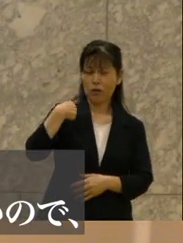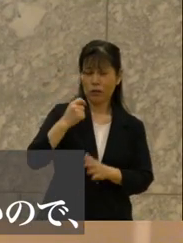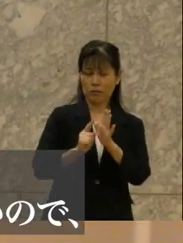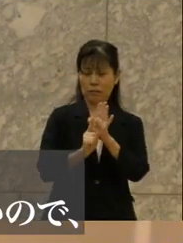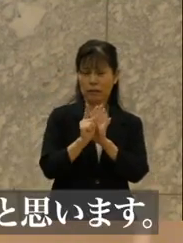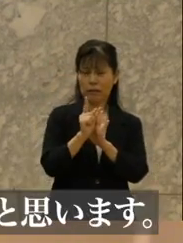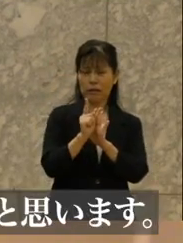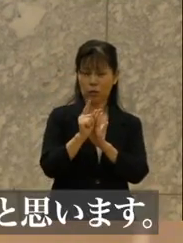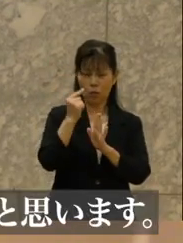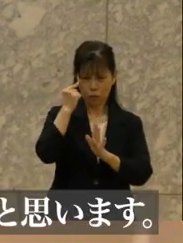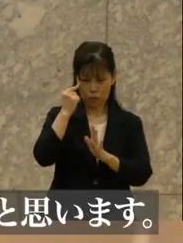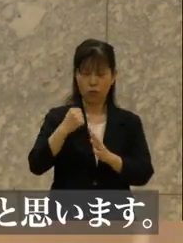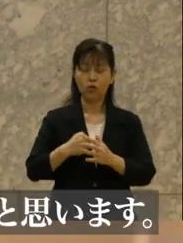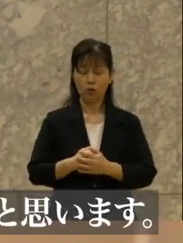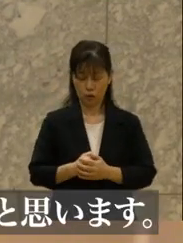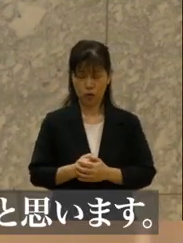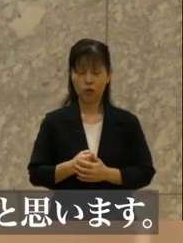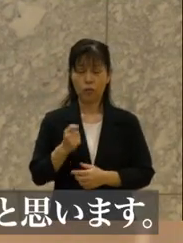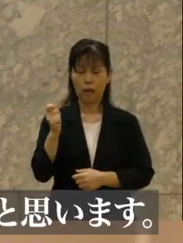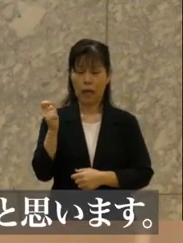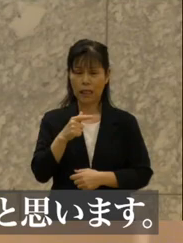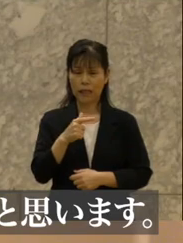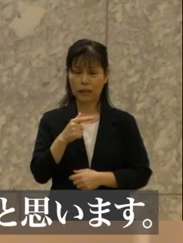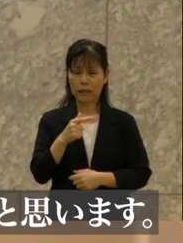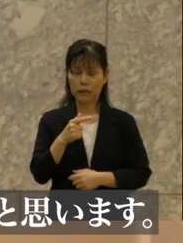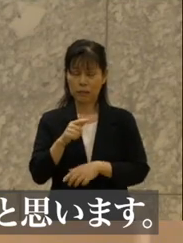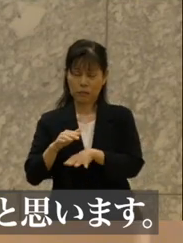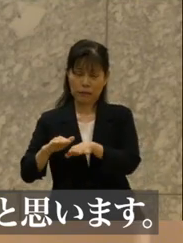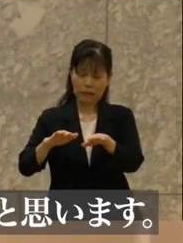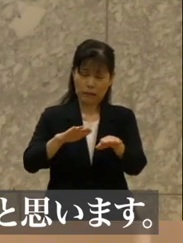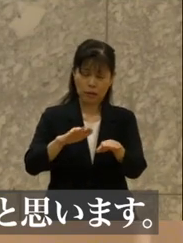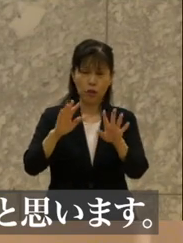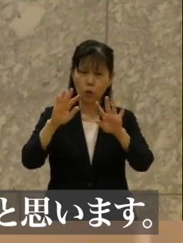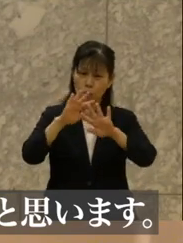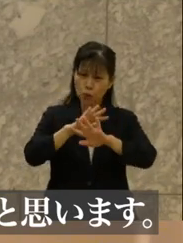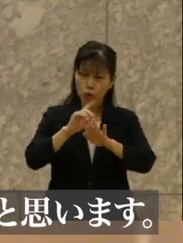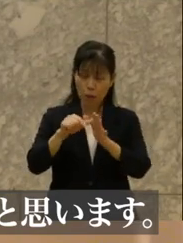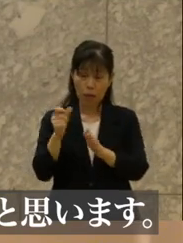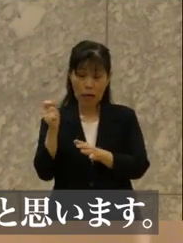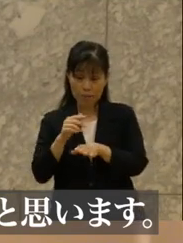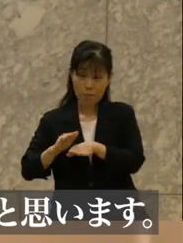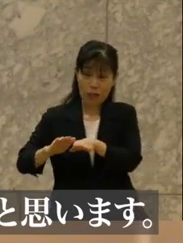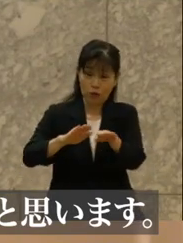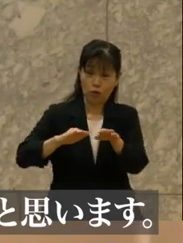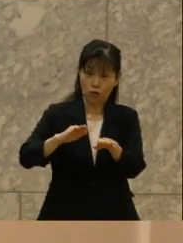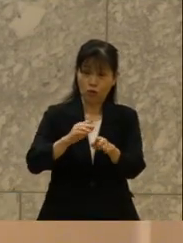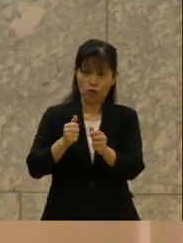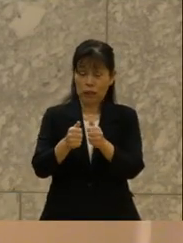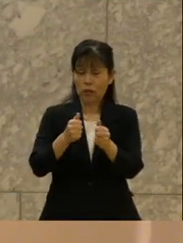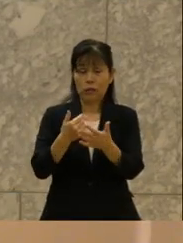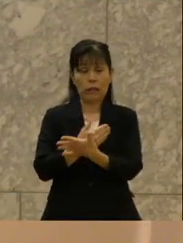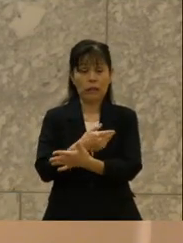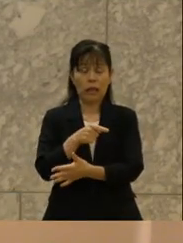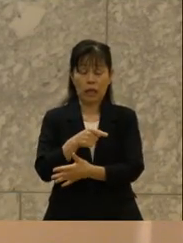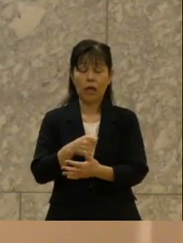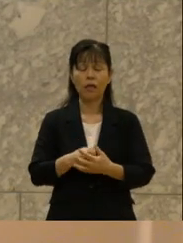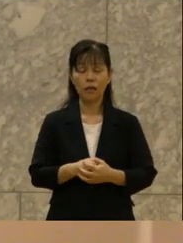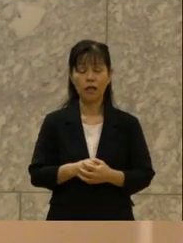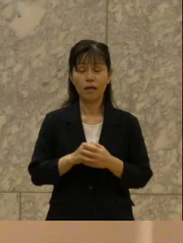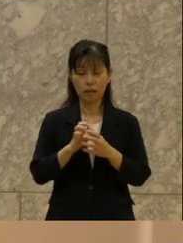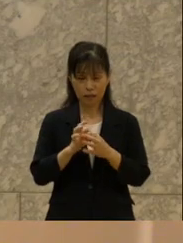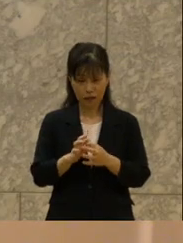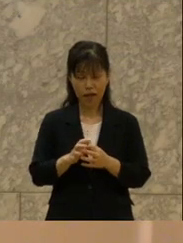たかもしれないのでハイペースな展開に夜じゃなかったらなってなかったんじゃないかなと思います精神的に